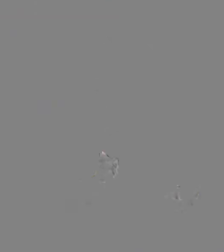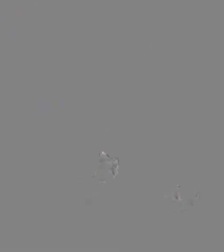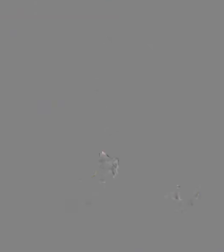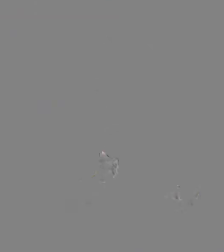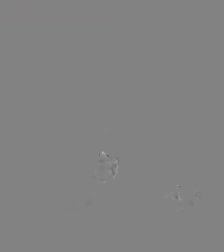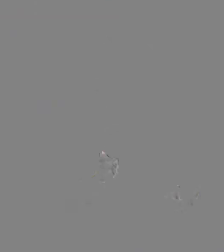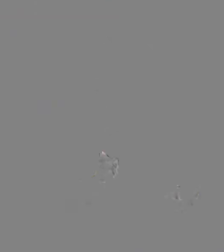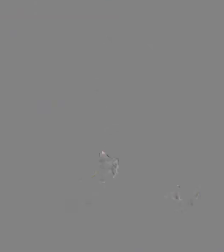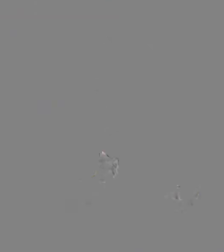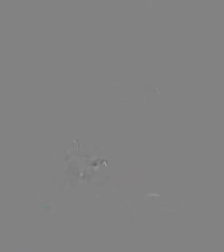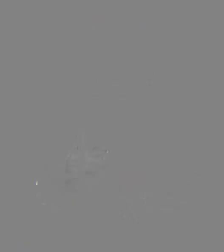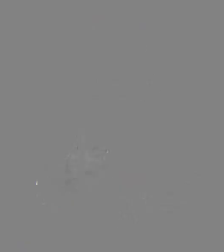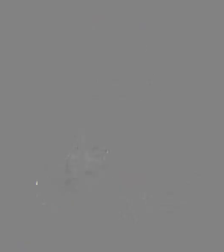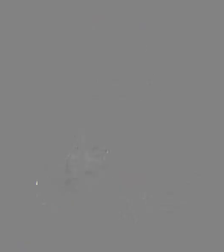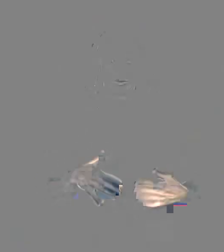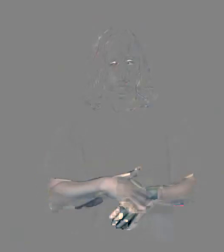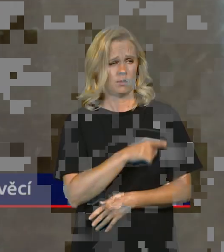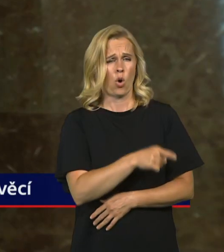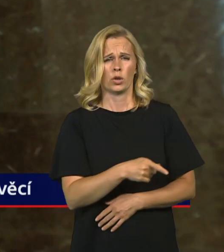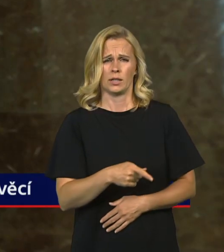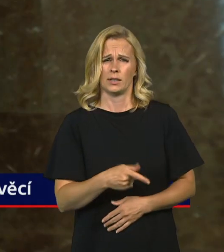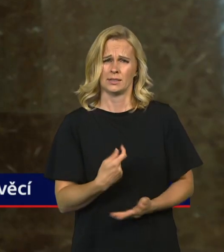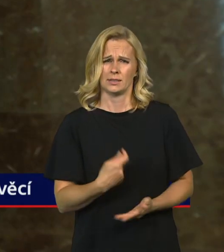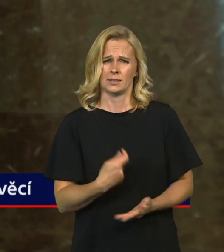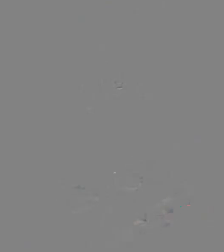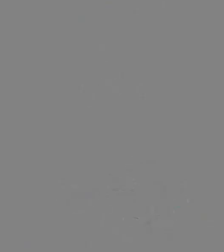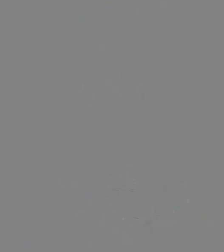... ...žaludek, pokud...